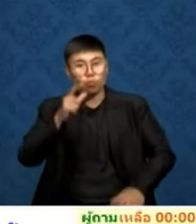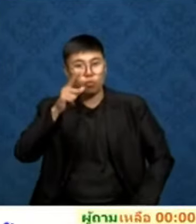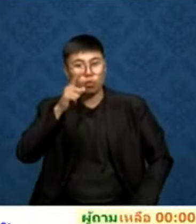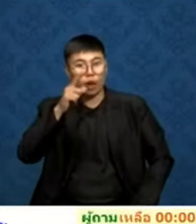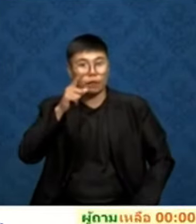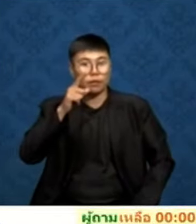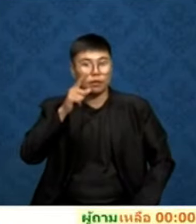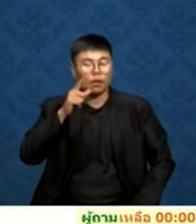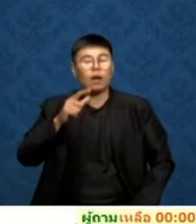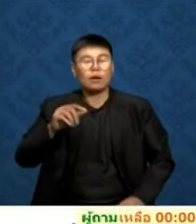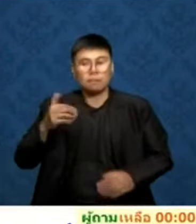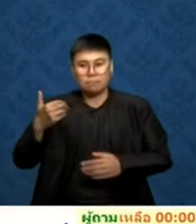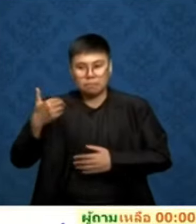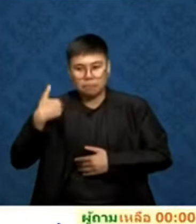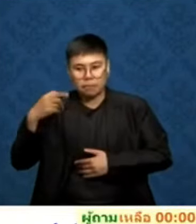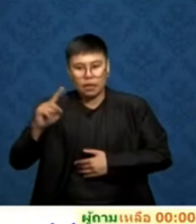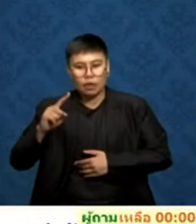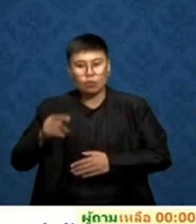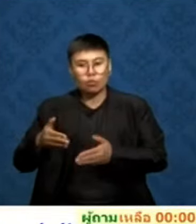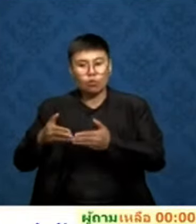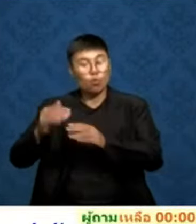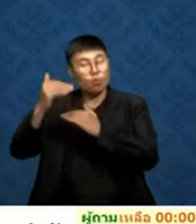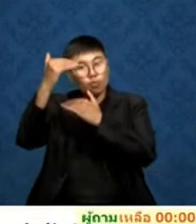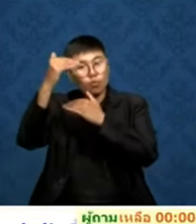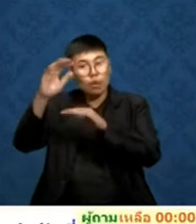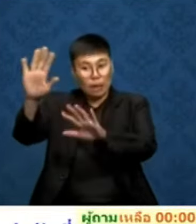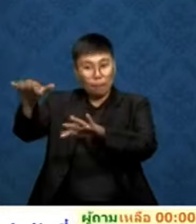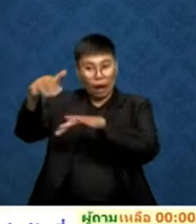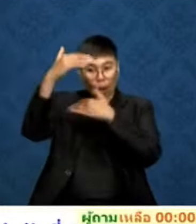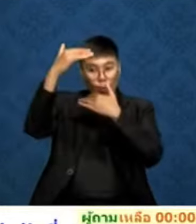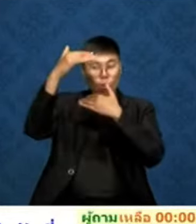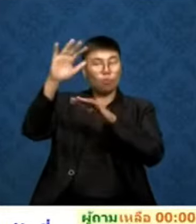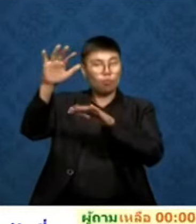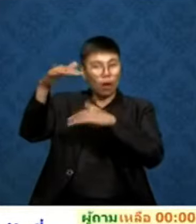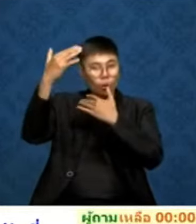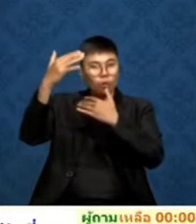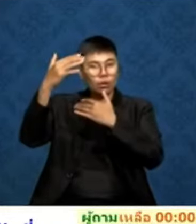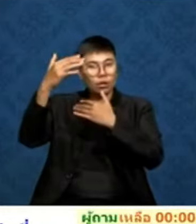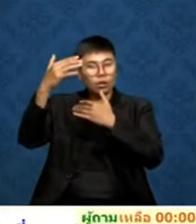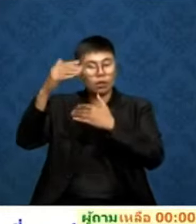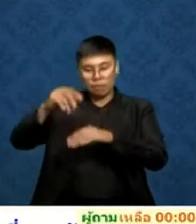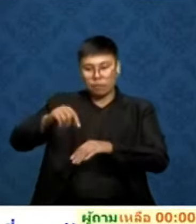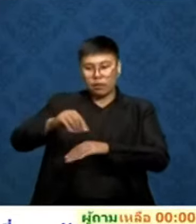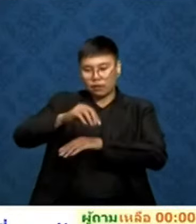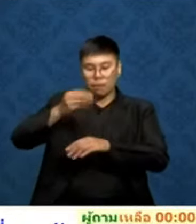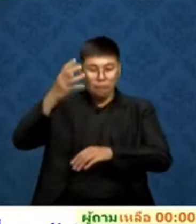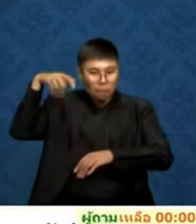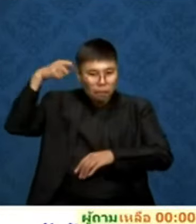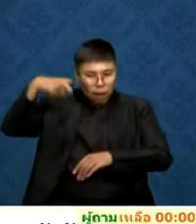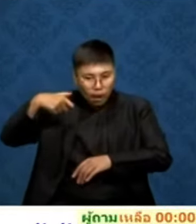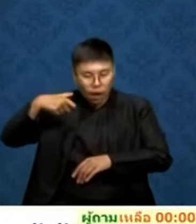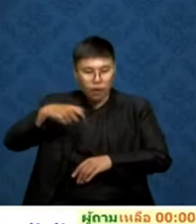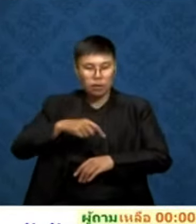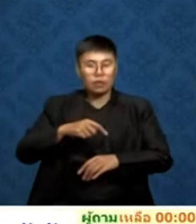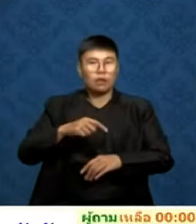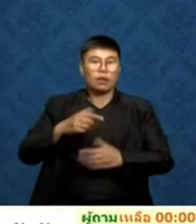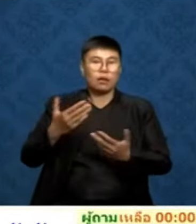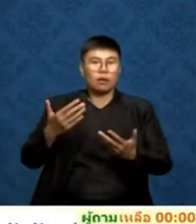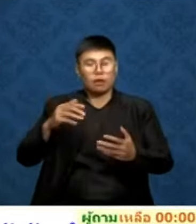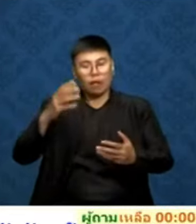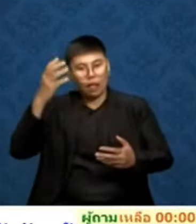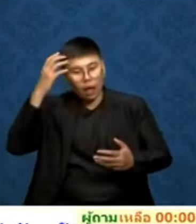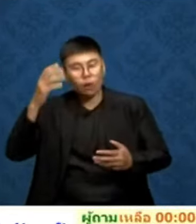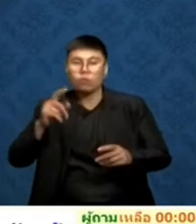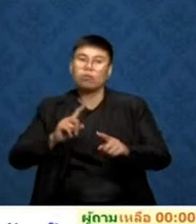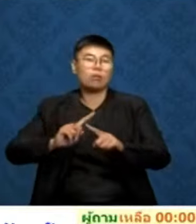ามาทางชายแดนหรือขึ้นมาที่นี่นะครับเรื่องเราก็จะแยกกันทำงานนะครับวันนี้เราจะเริ่มมีการออกเซอร์เวย์ตรวจต